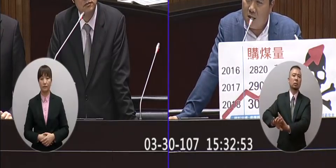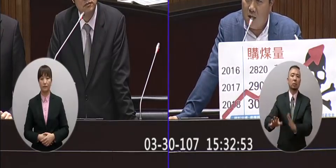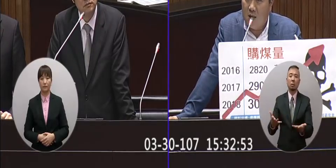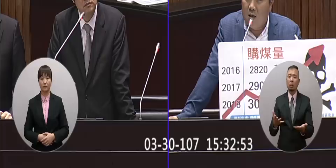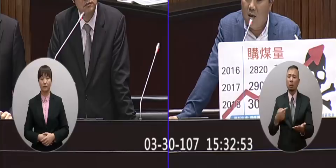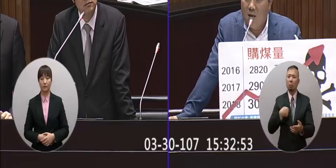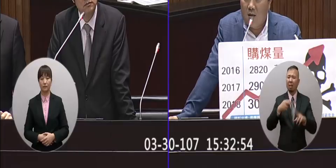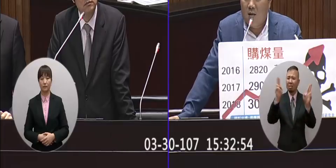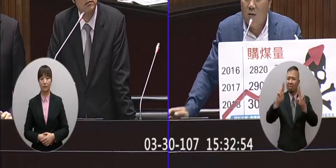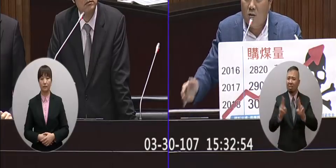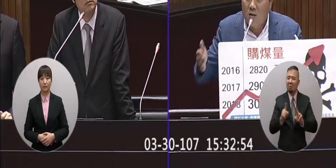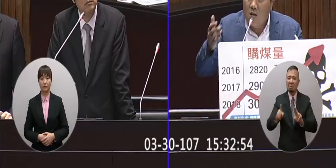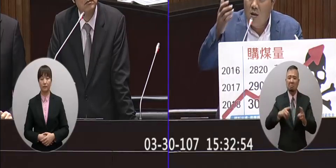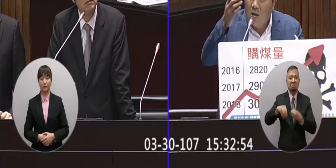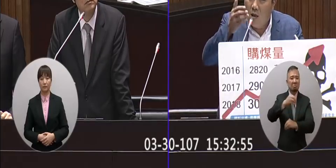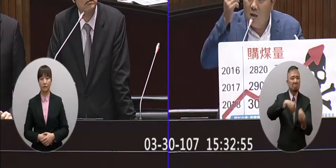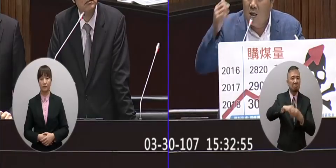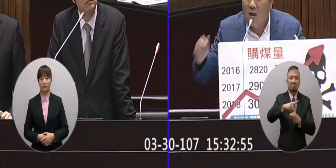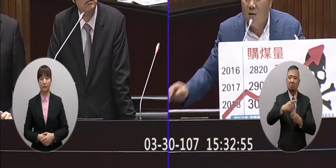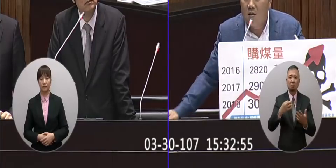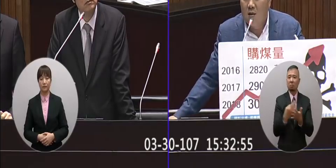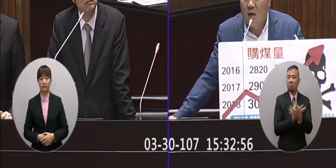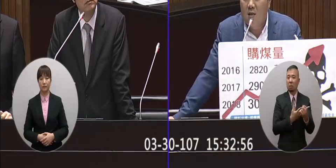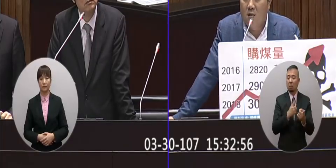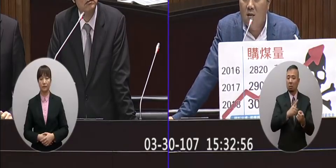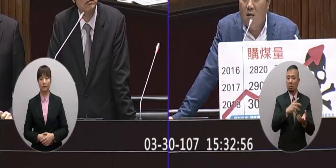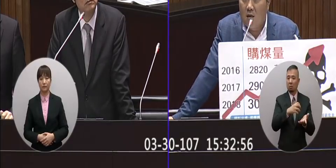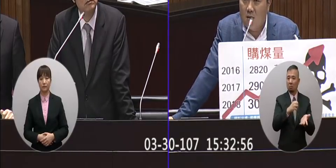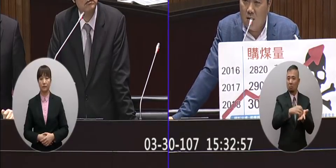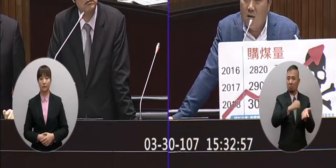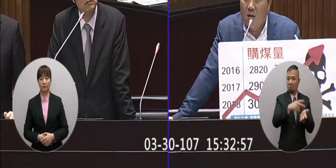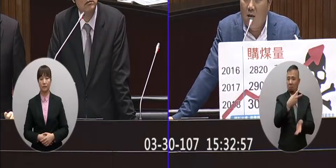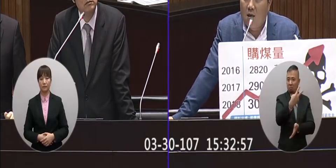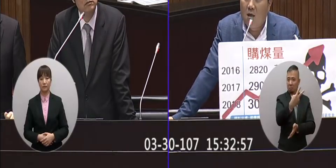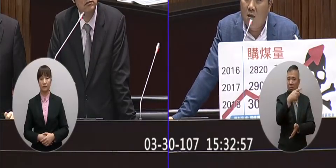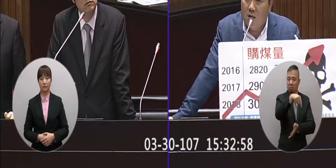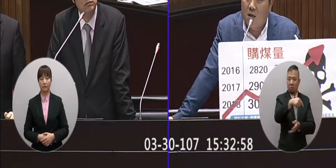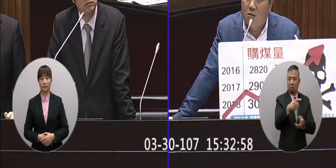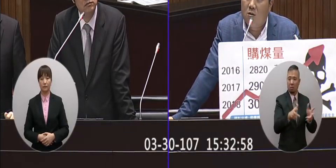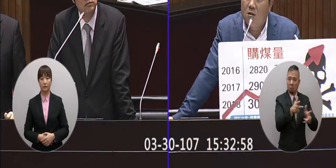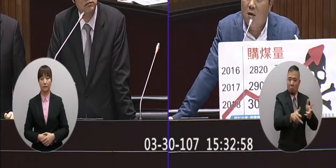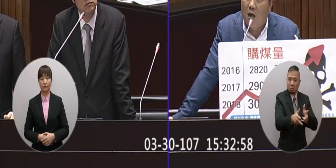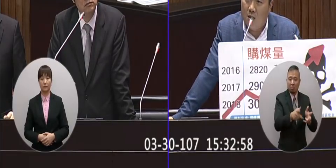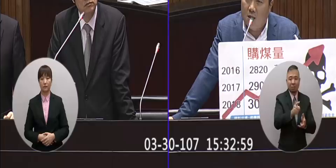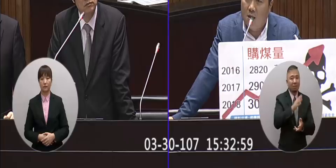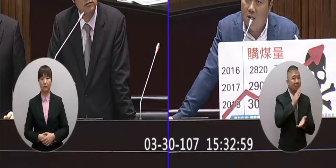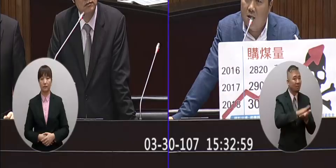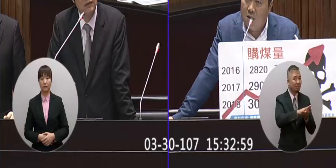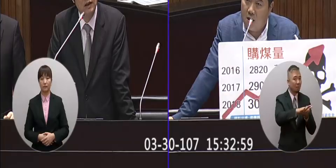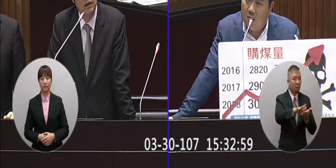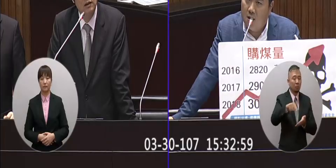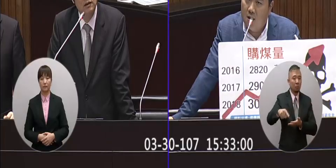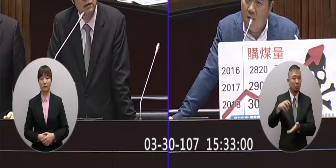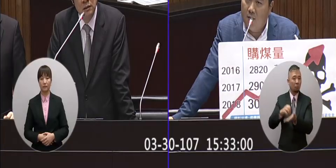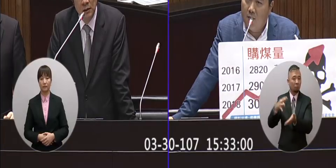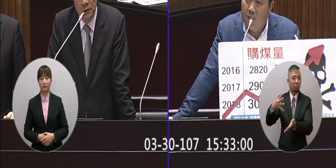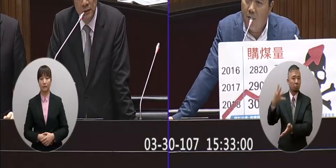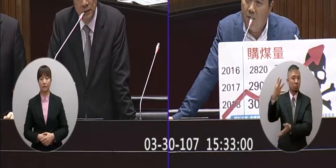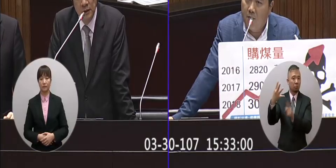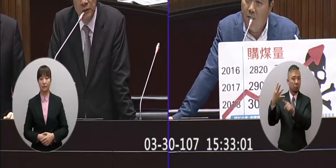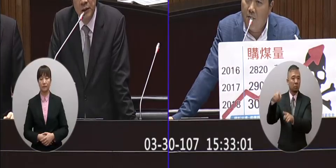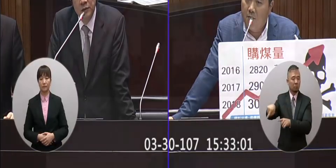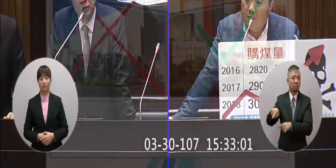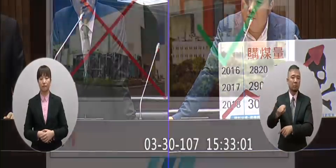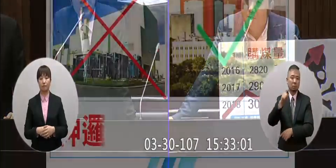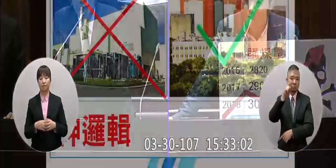什么一样是核电？难道说核二厂是干净的核子，那核四厂就是肮脏的核电，是这样子吗？